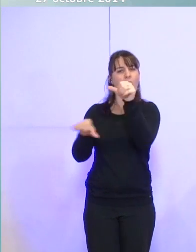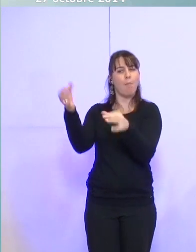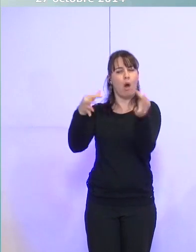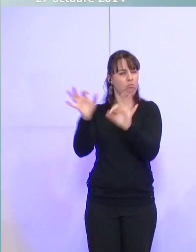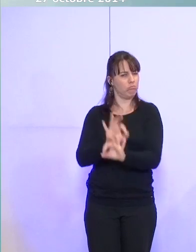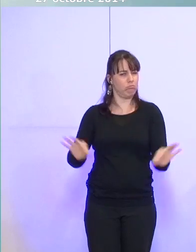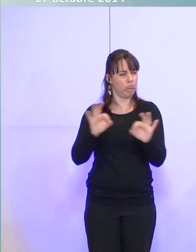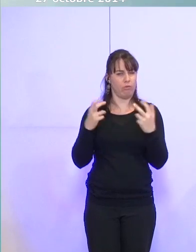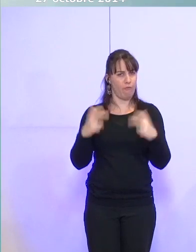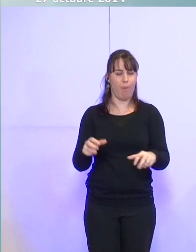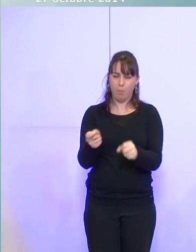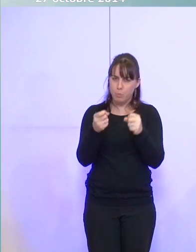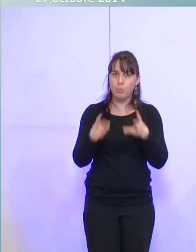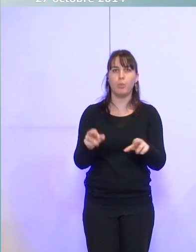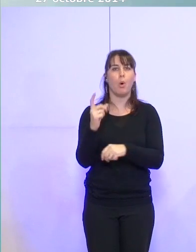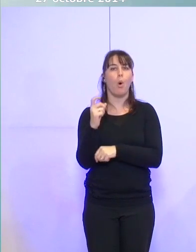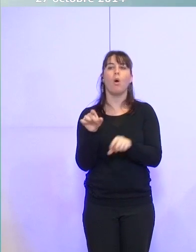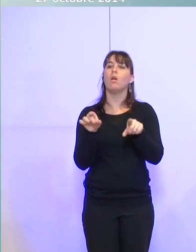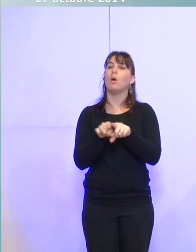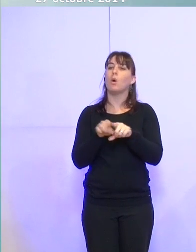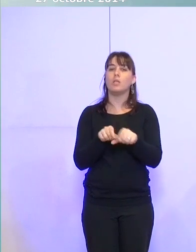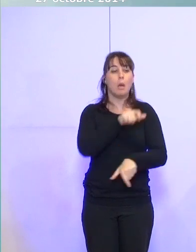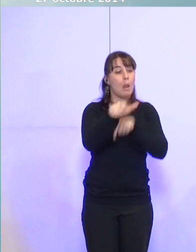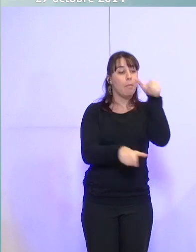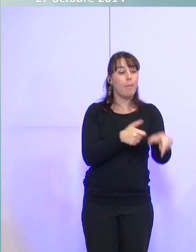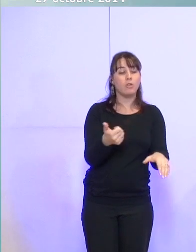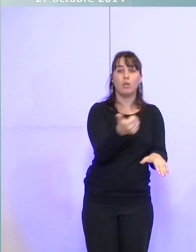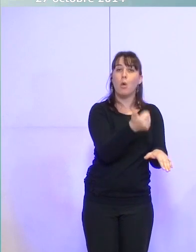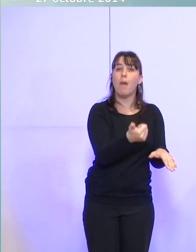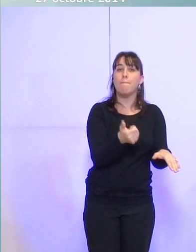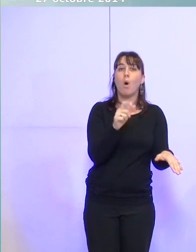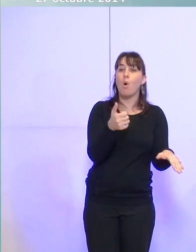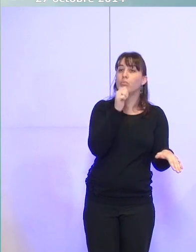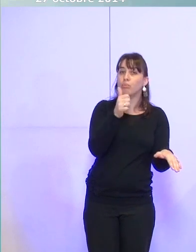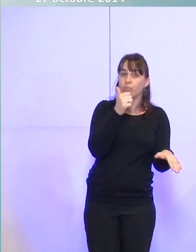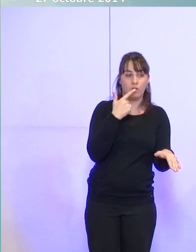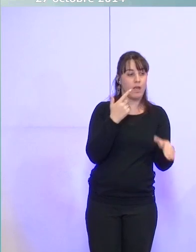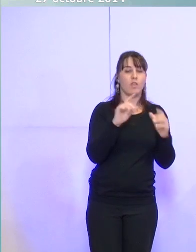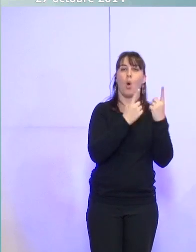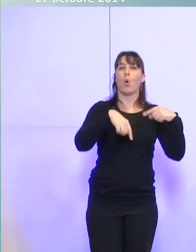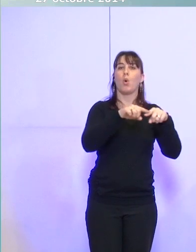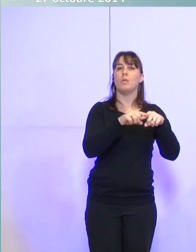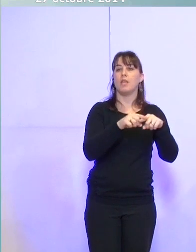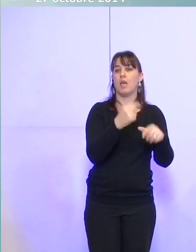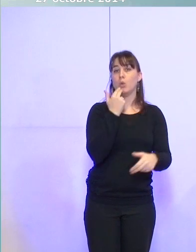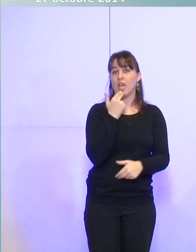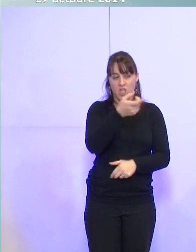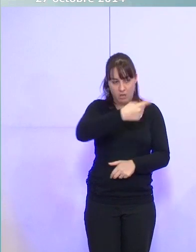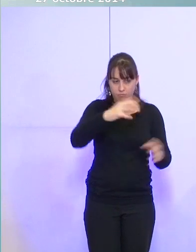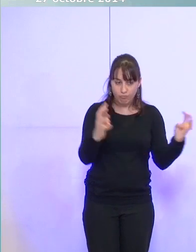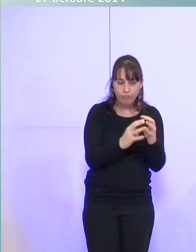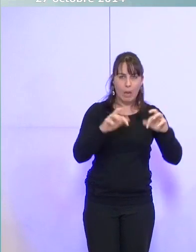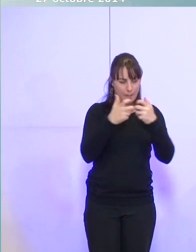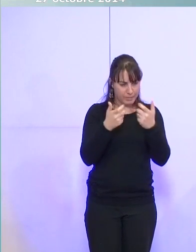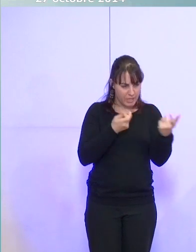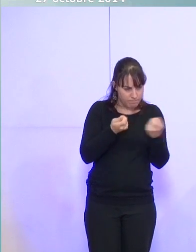conserver l'aspect implication des usagers, qui a été permise par le comité des usagers, de permettre également la gestion du prix